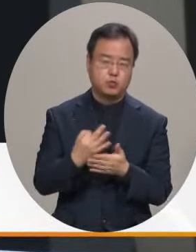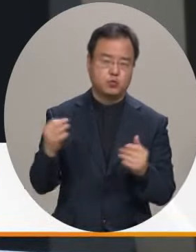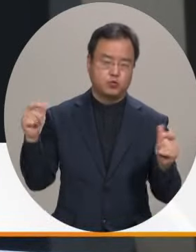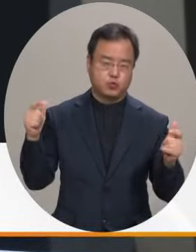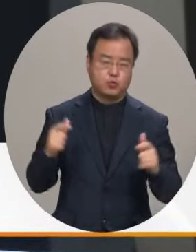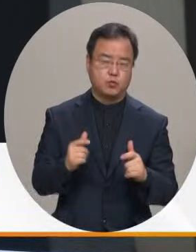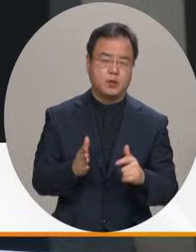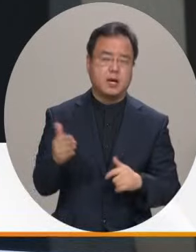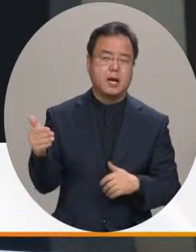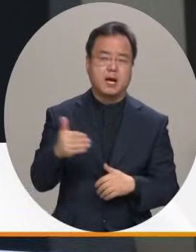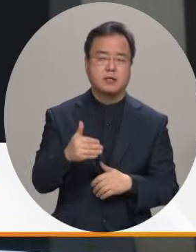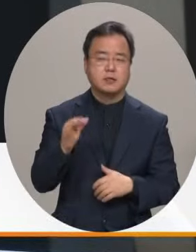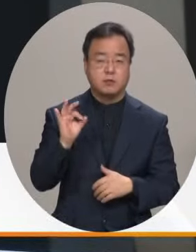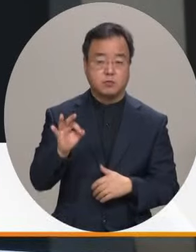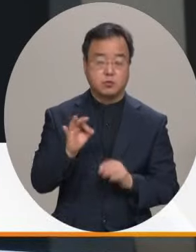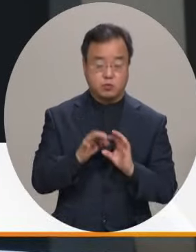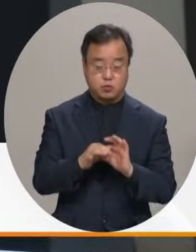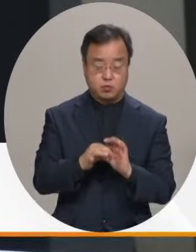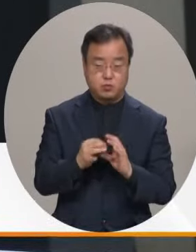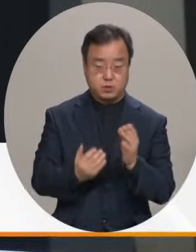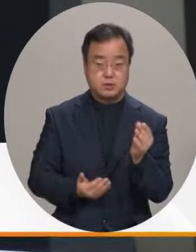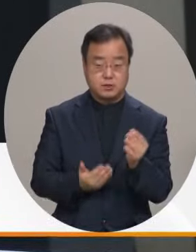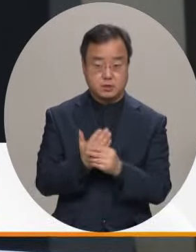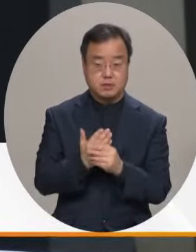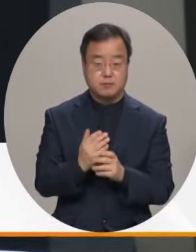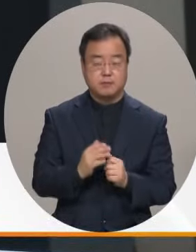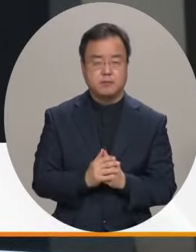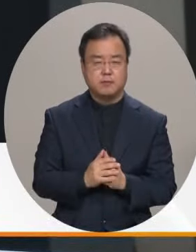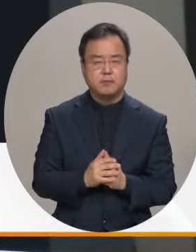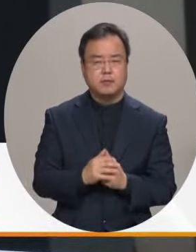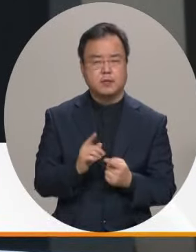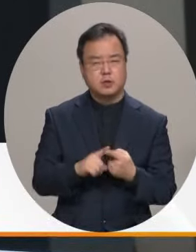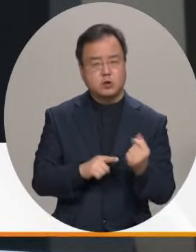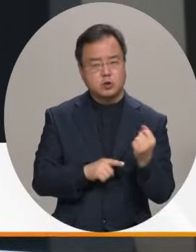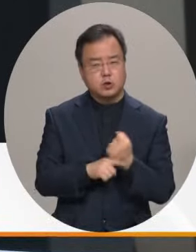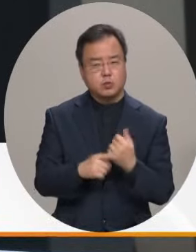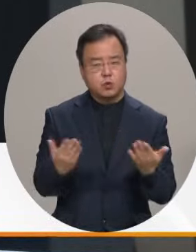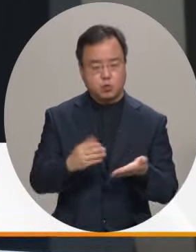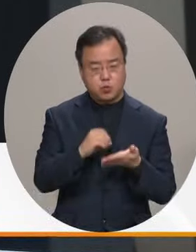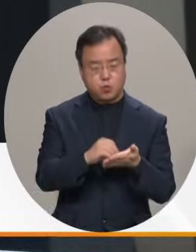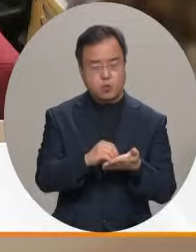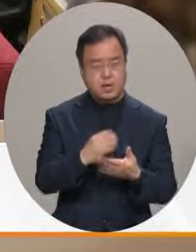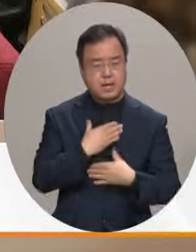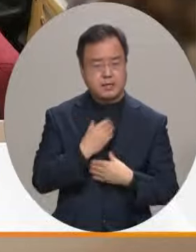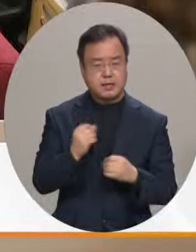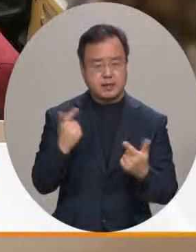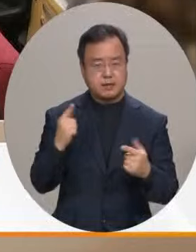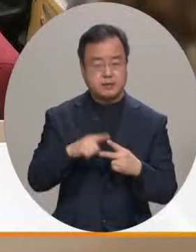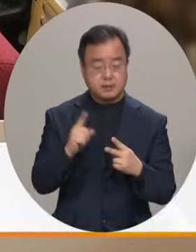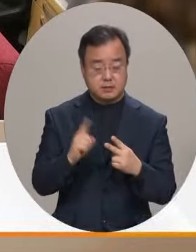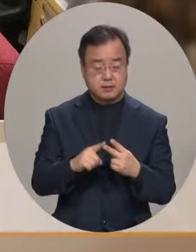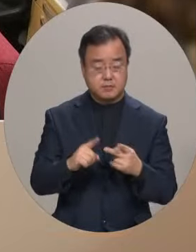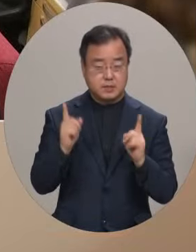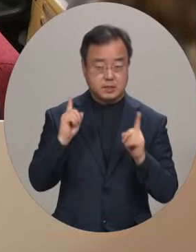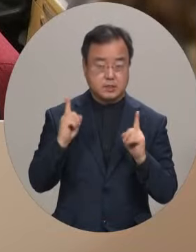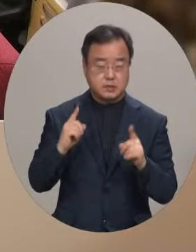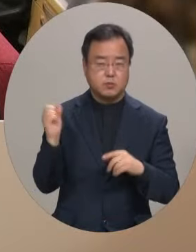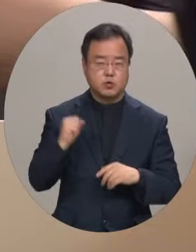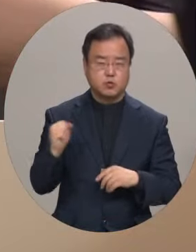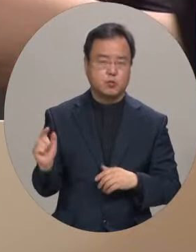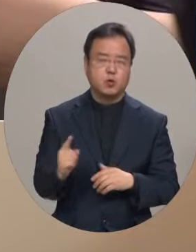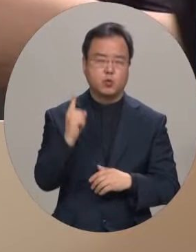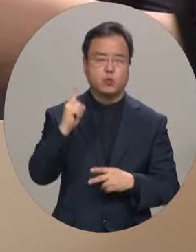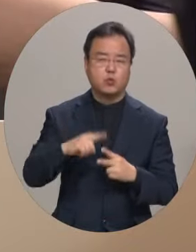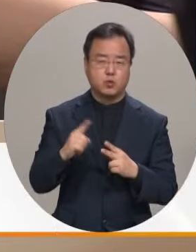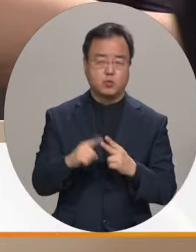비용에 따라 이제 결정을 합니다데 따라서 고용이 불안정하거나 뭐 실업률이 높거나 그러면 혼인